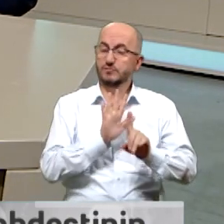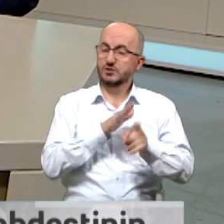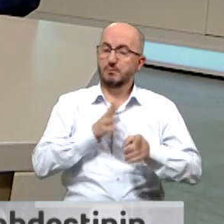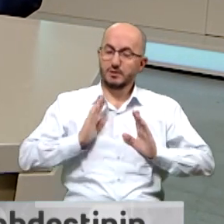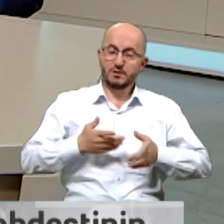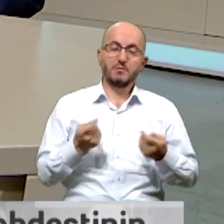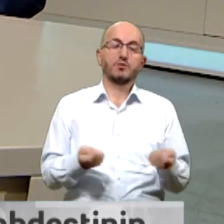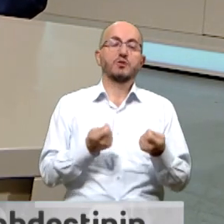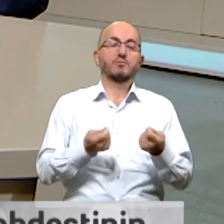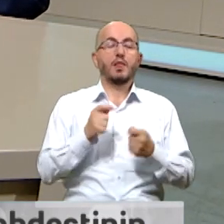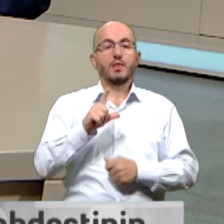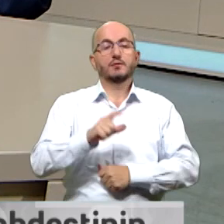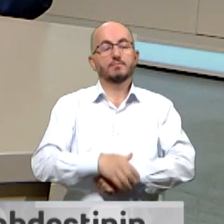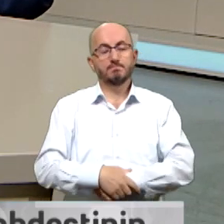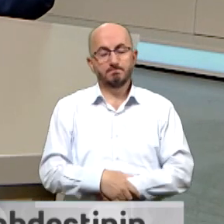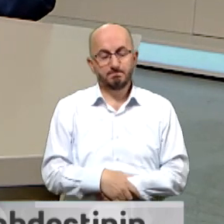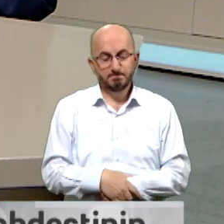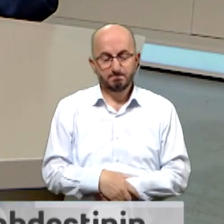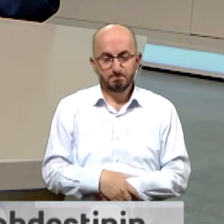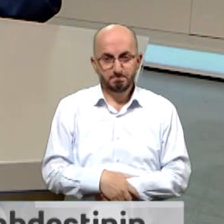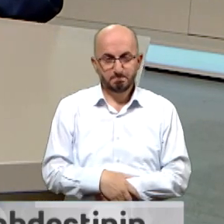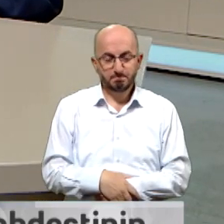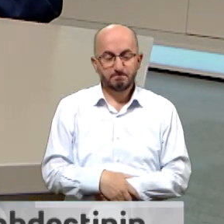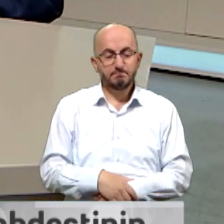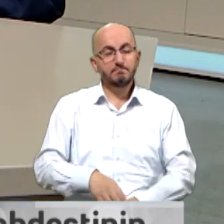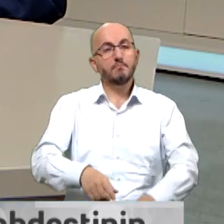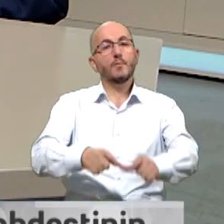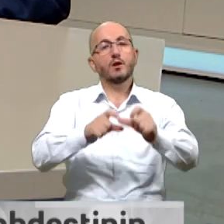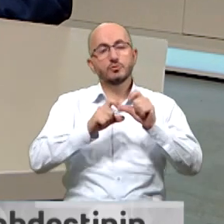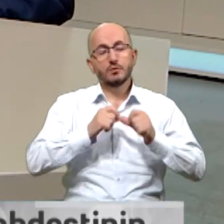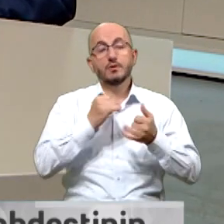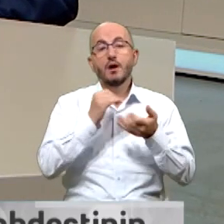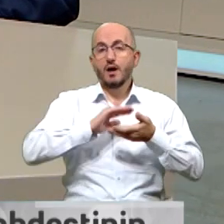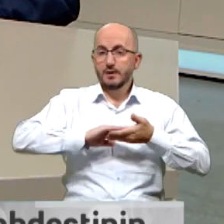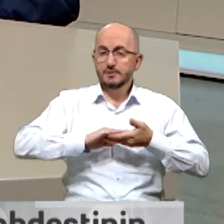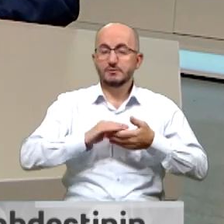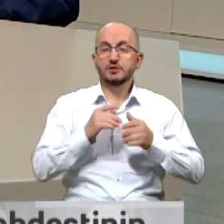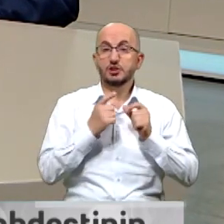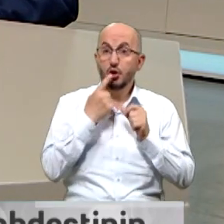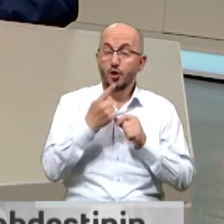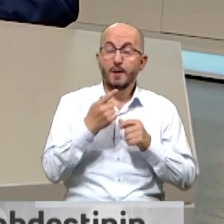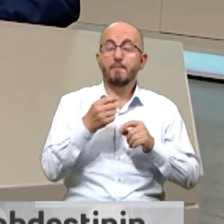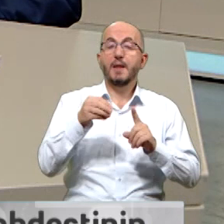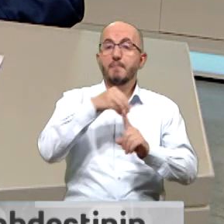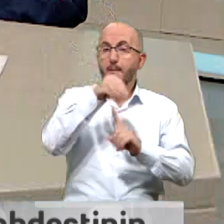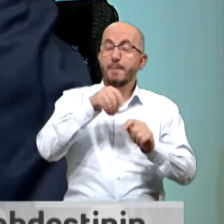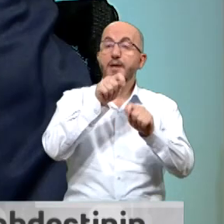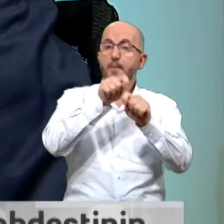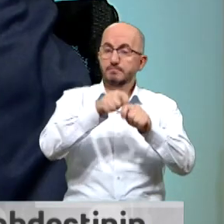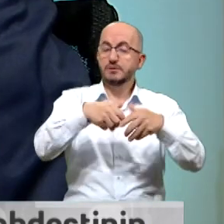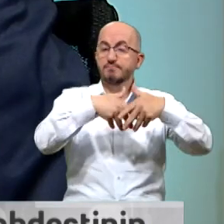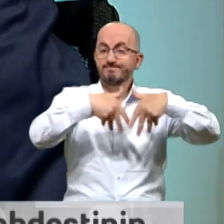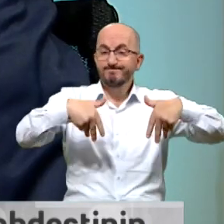kılmaya gayret etmek lazım. Bu sual soran kardeşimiz diyor ki ben cemaatle namaz kıldırdım.